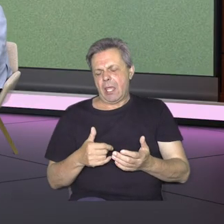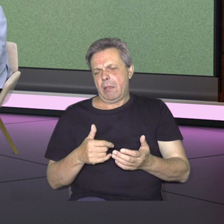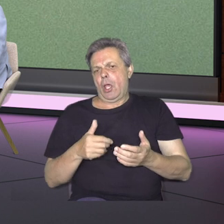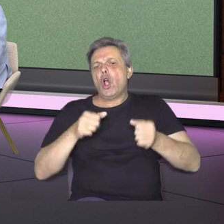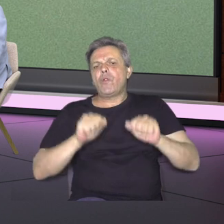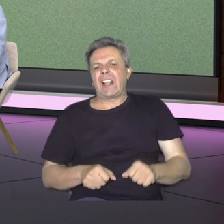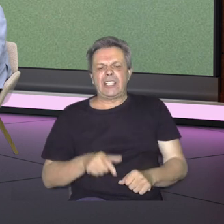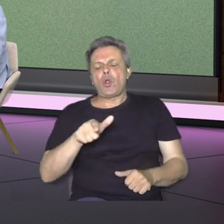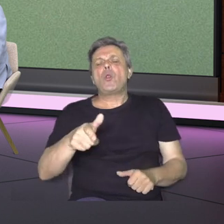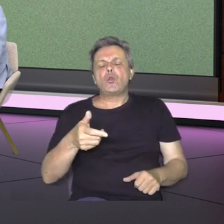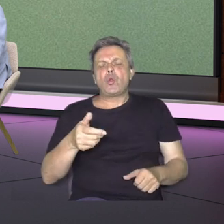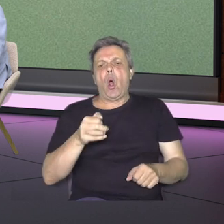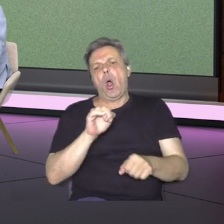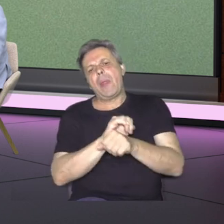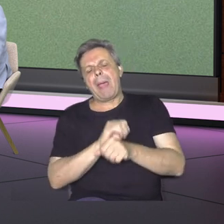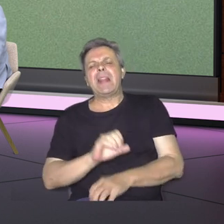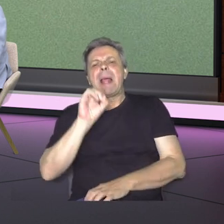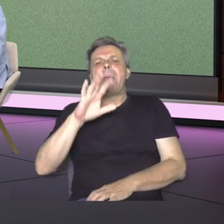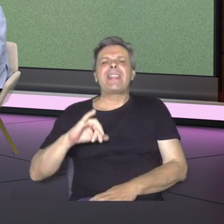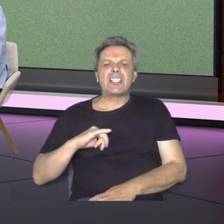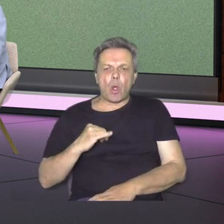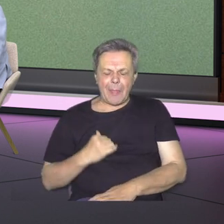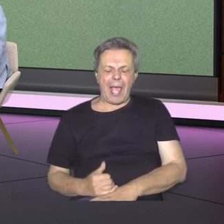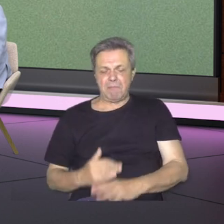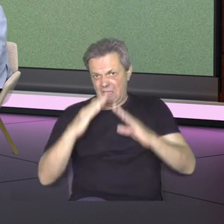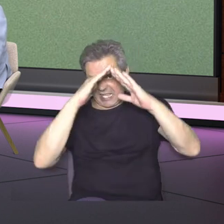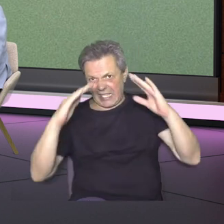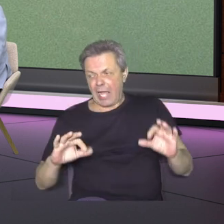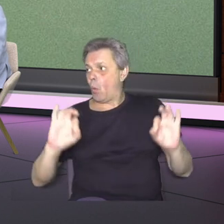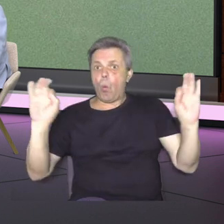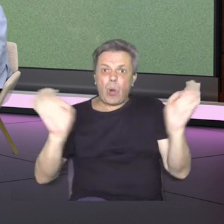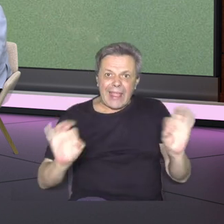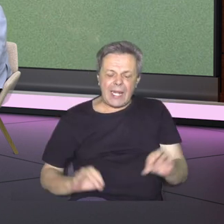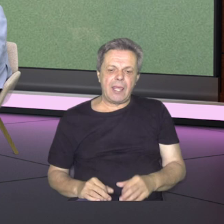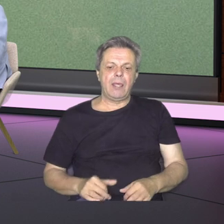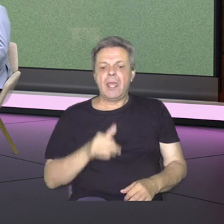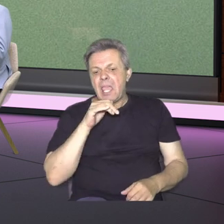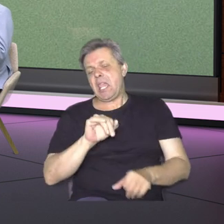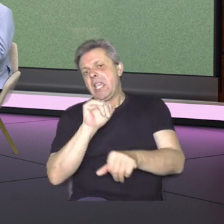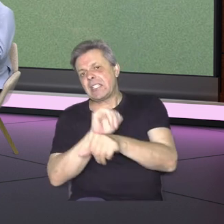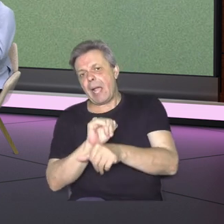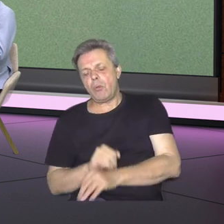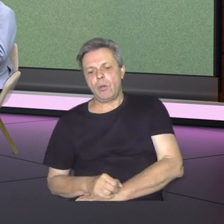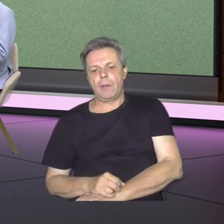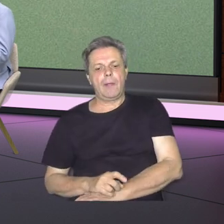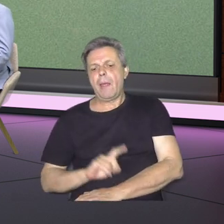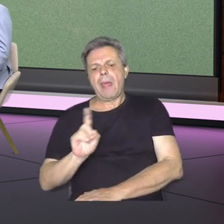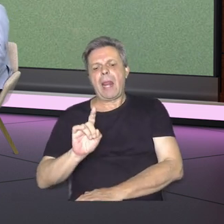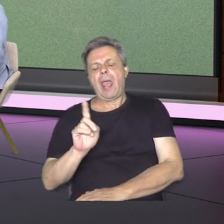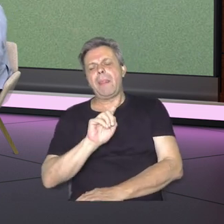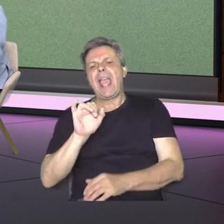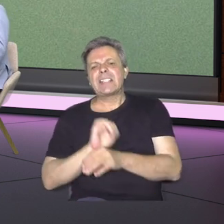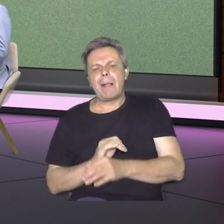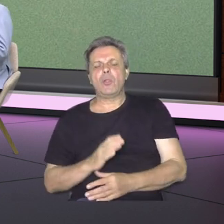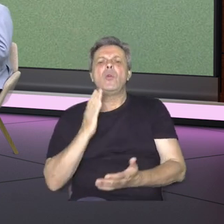su na 15 godina uzeli zgradu, uredili je. Iznajmljuju i zarađuju. Ne